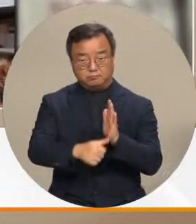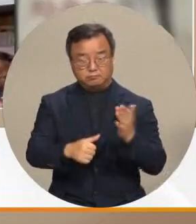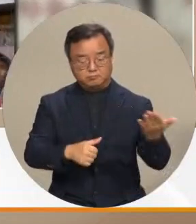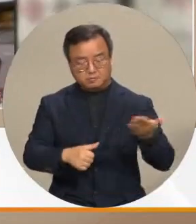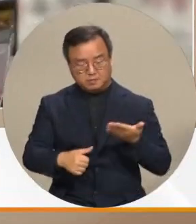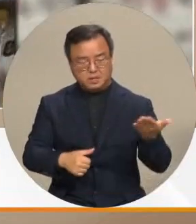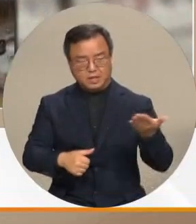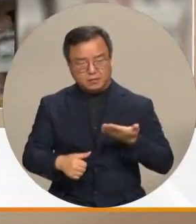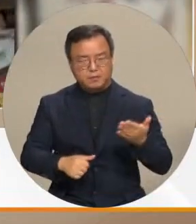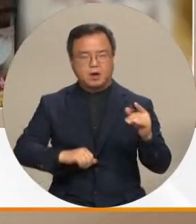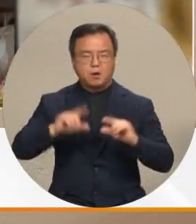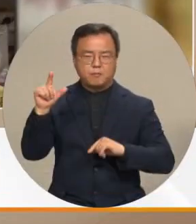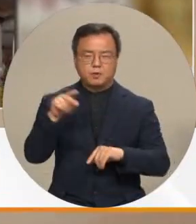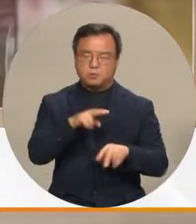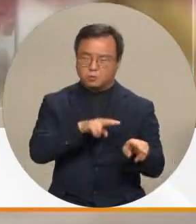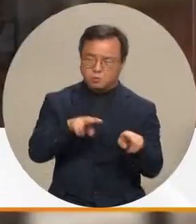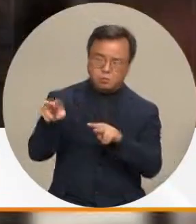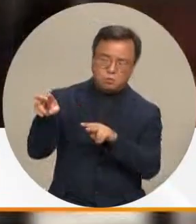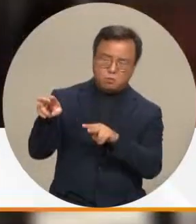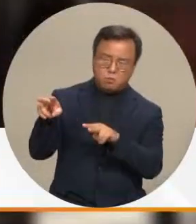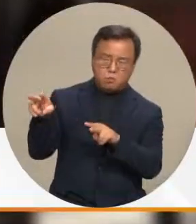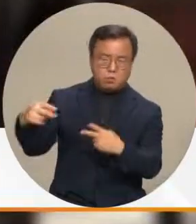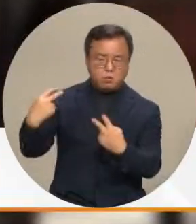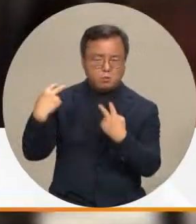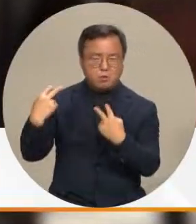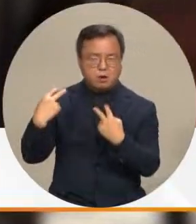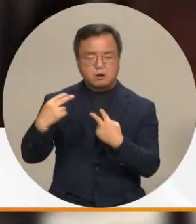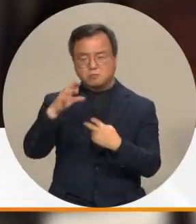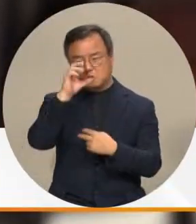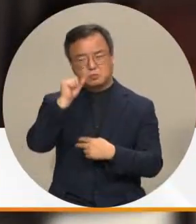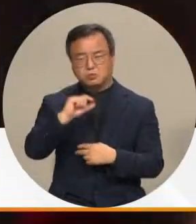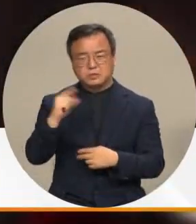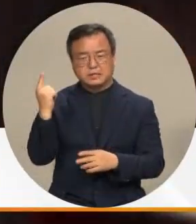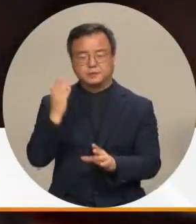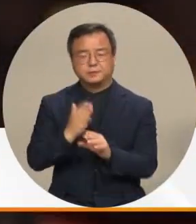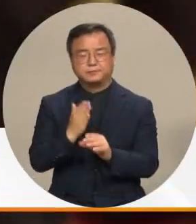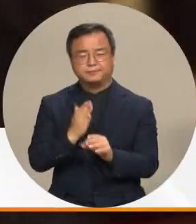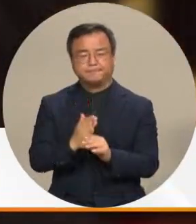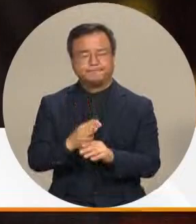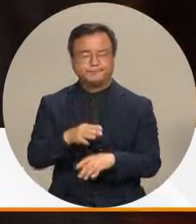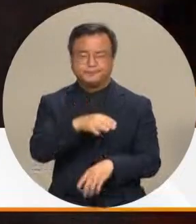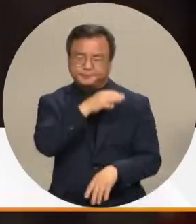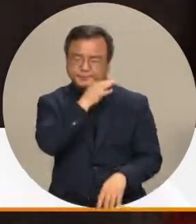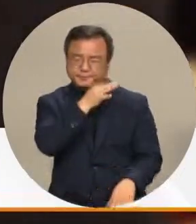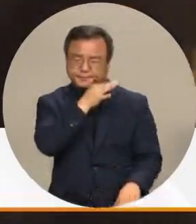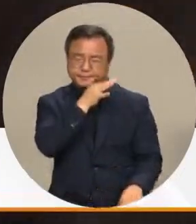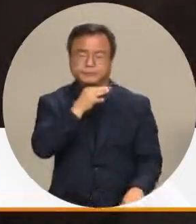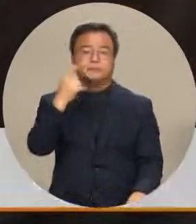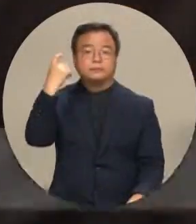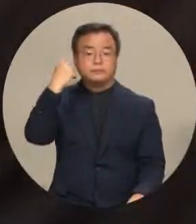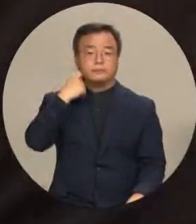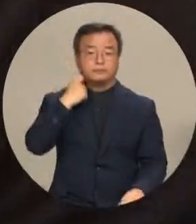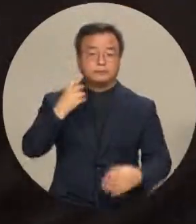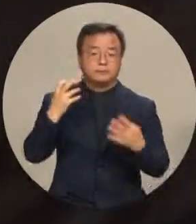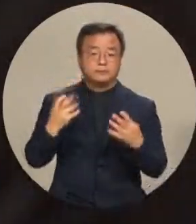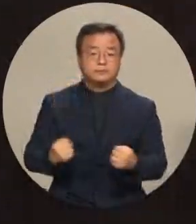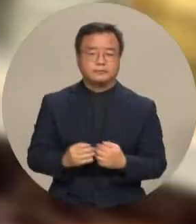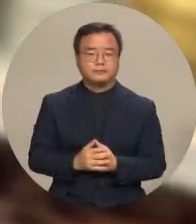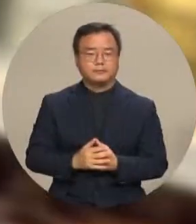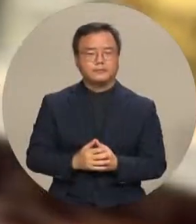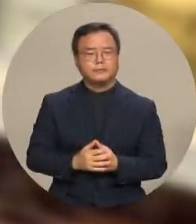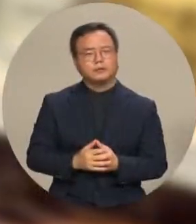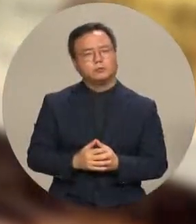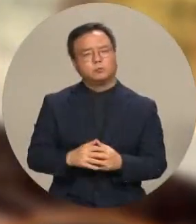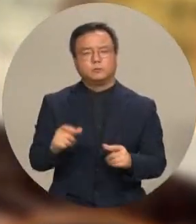보여주는 일반 시민들의 시선은 또 곱지 않으니까 거기서 수치심을 많이 느꼈다고 합니다 그래서 그거를